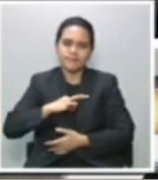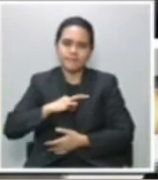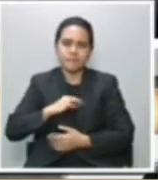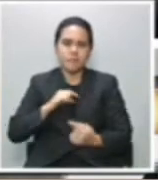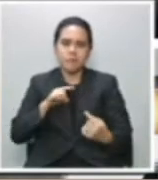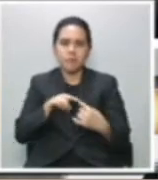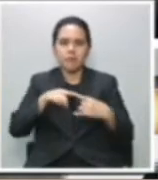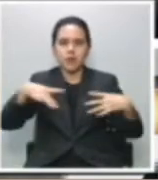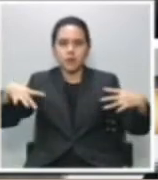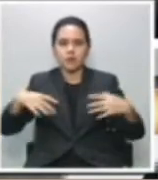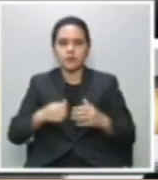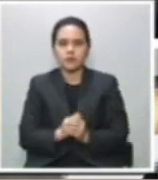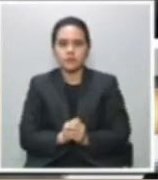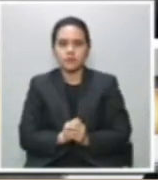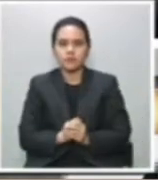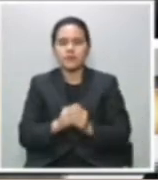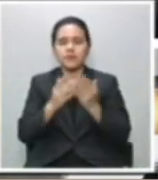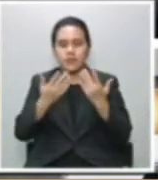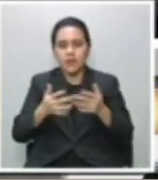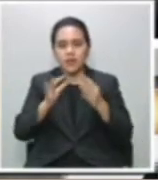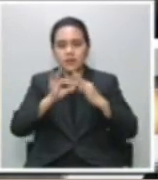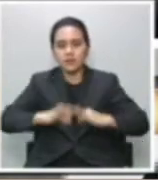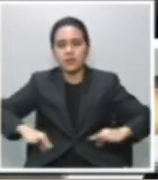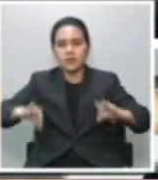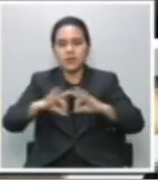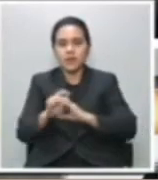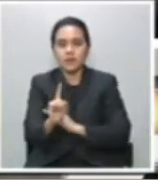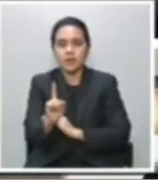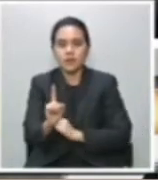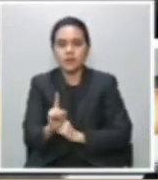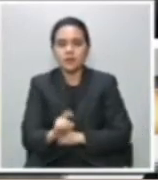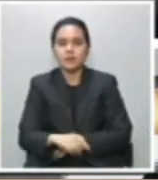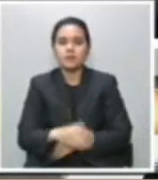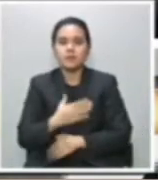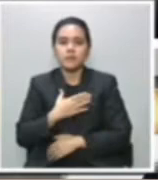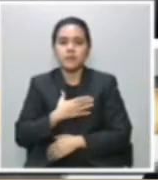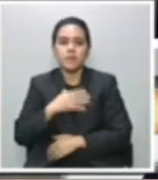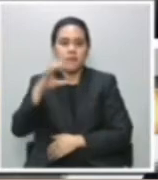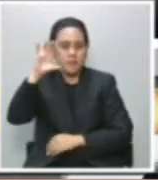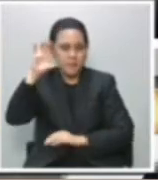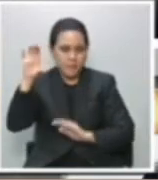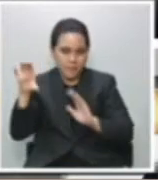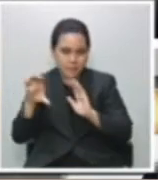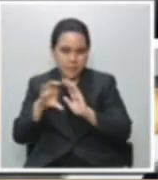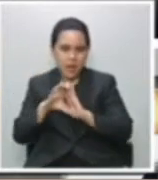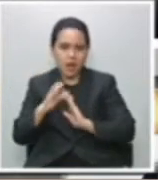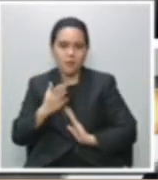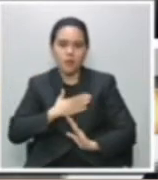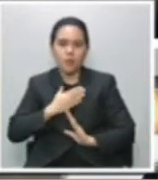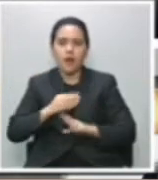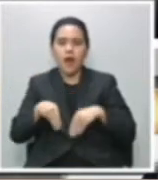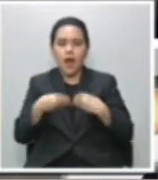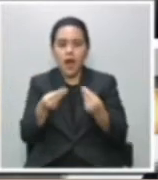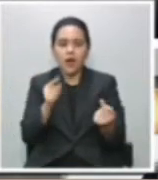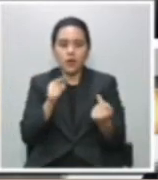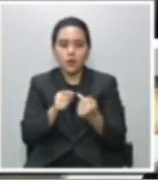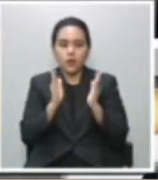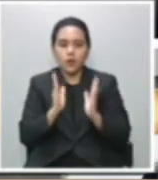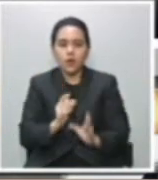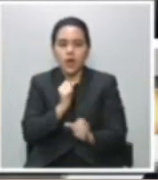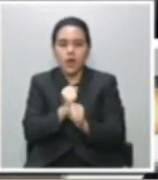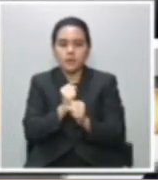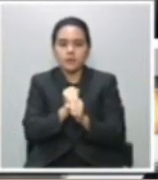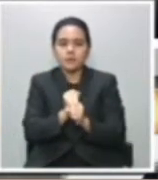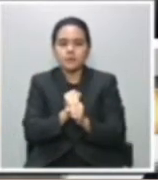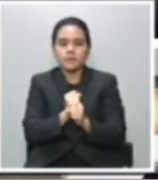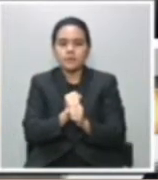ก็ที่สำคัญที่สุดท่านประธานครับภาพที่ผมได้ประสานกับทางเจ้าหน้าที่ของสภานั้นผมอยาก